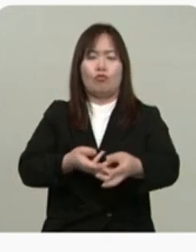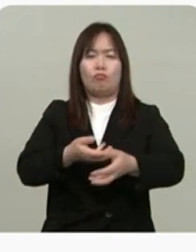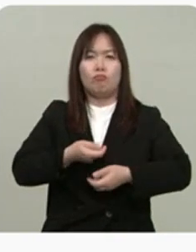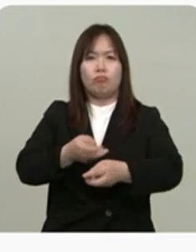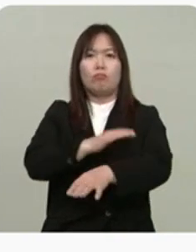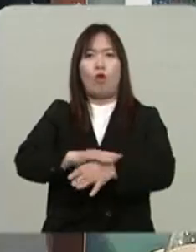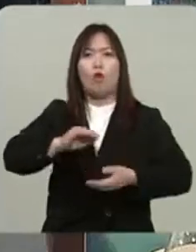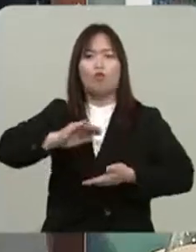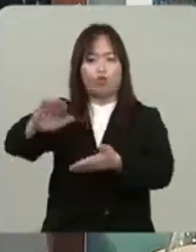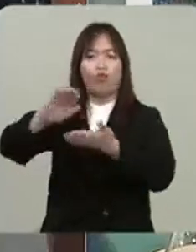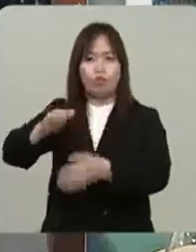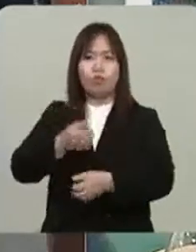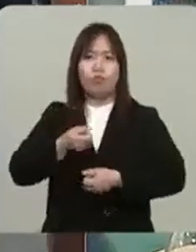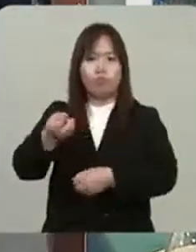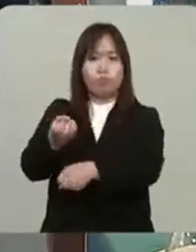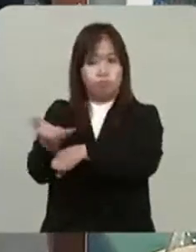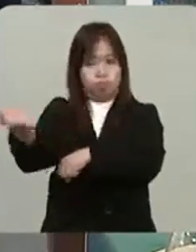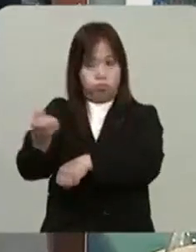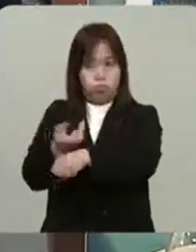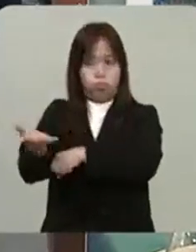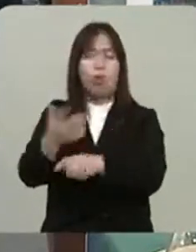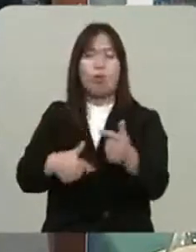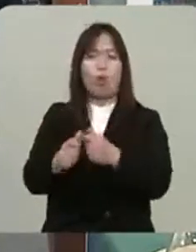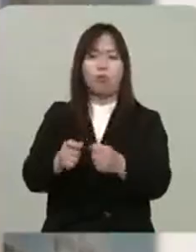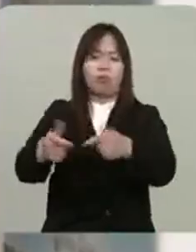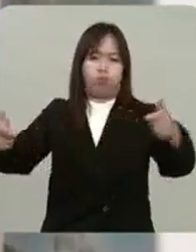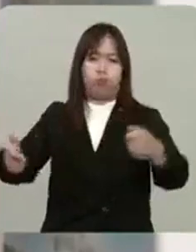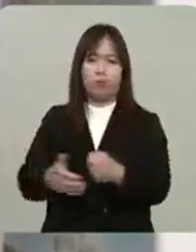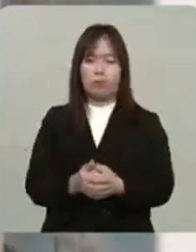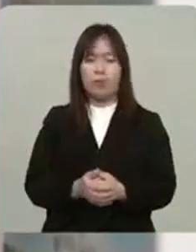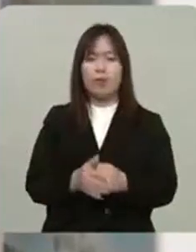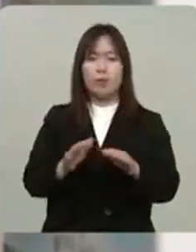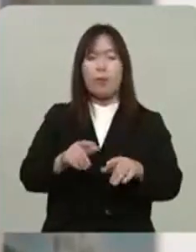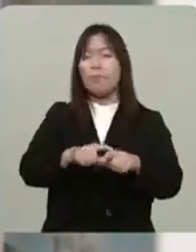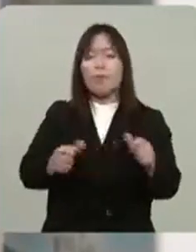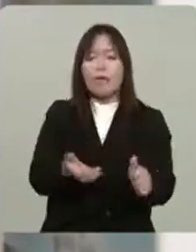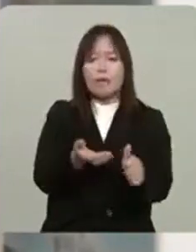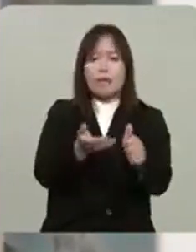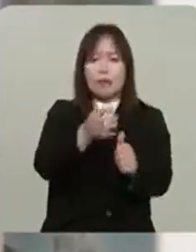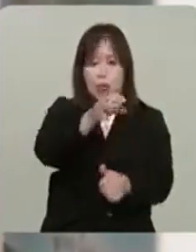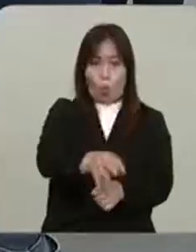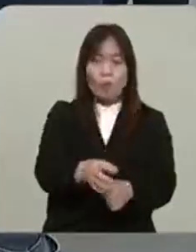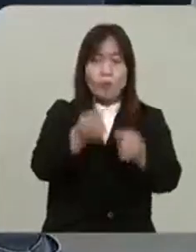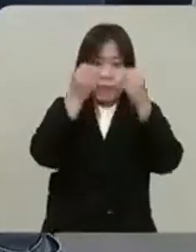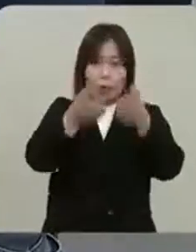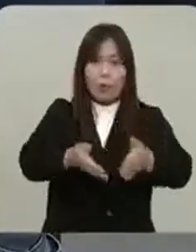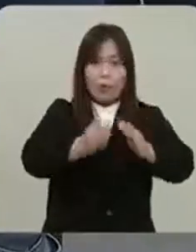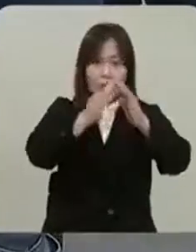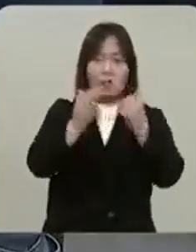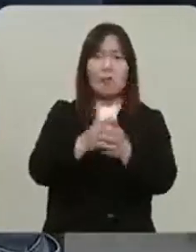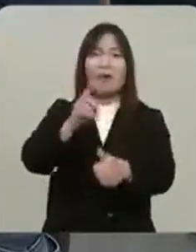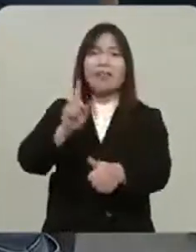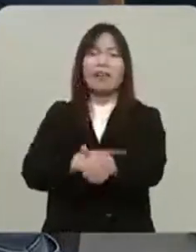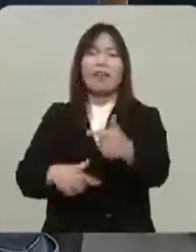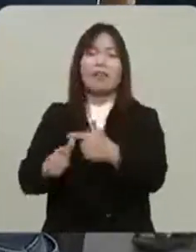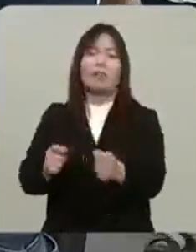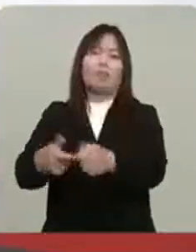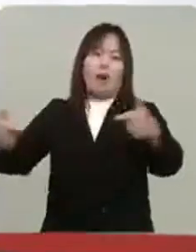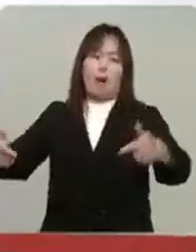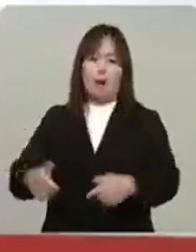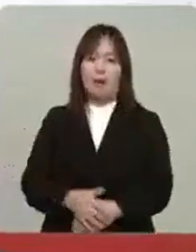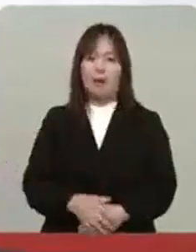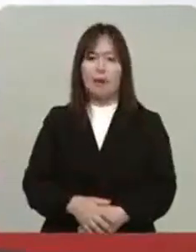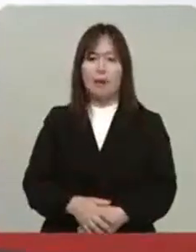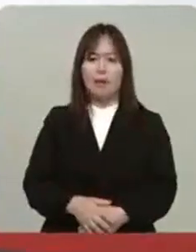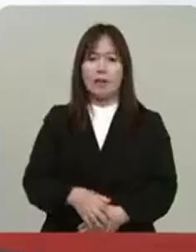있습니다. 종자 기업의 연구개발 기능이 집적된 민간 육종 연구단지가 생기면서 이뤄낸 결실입니다.